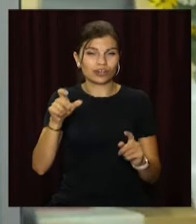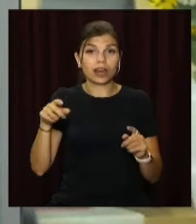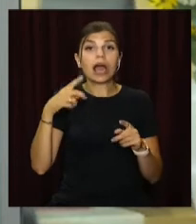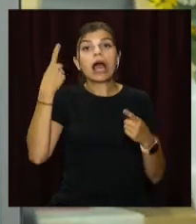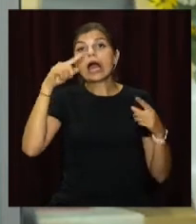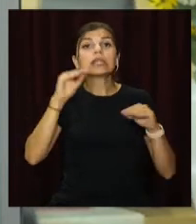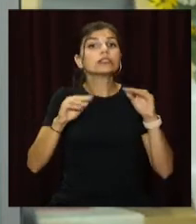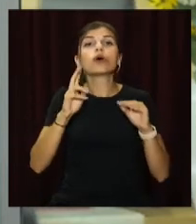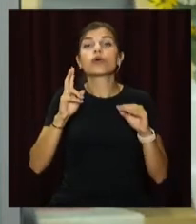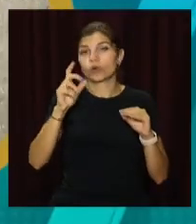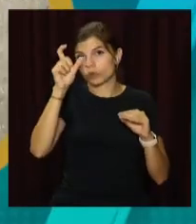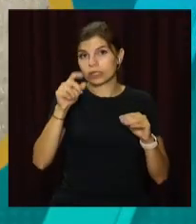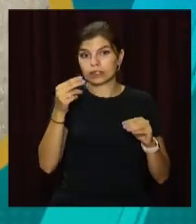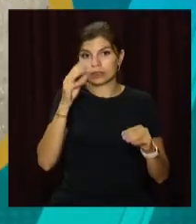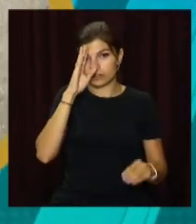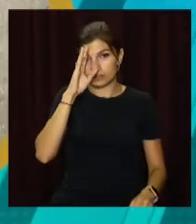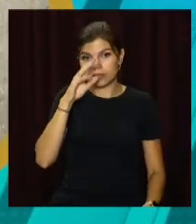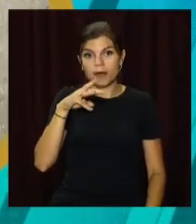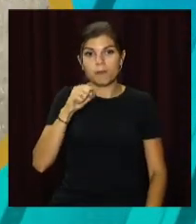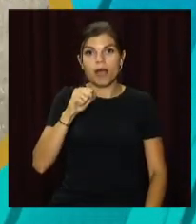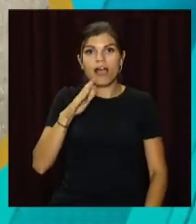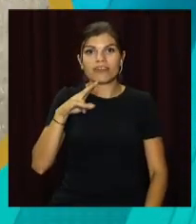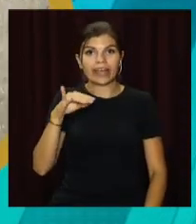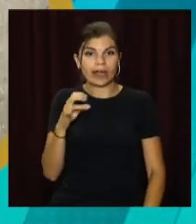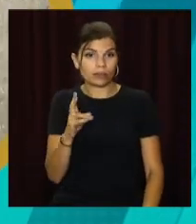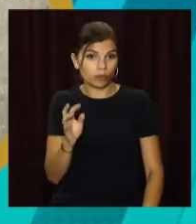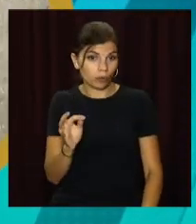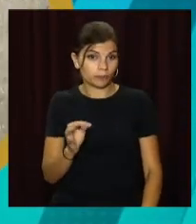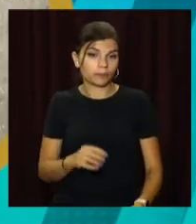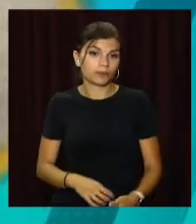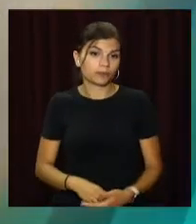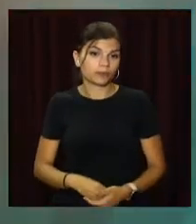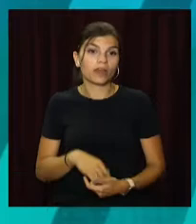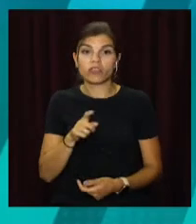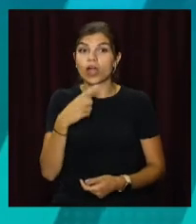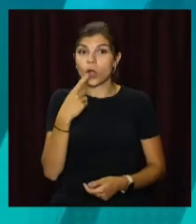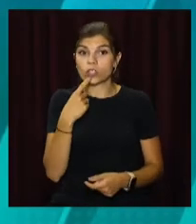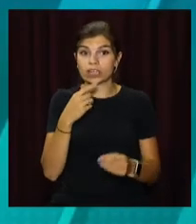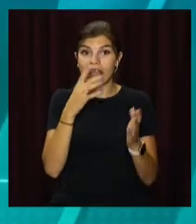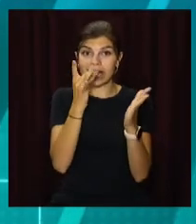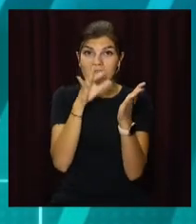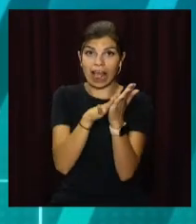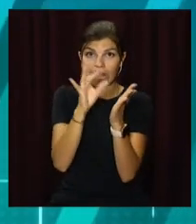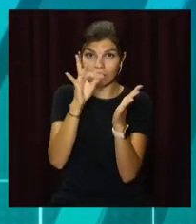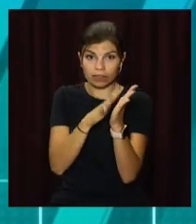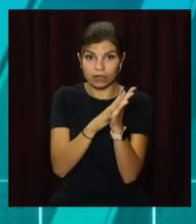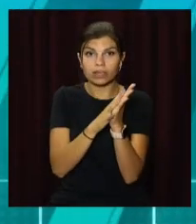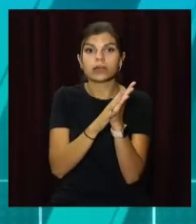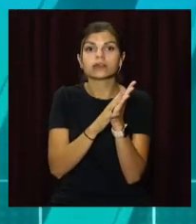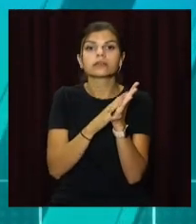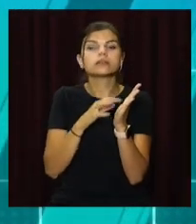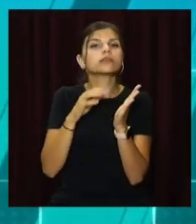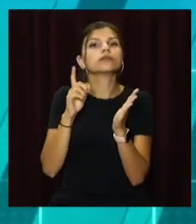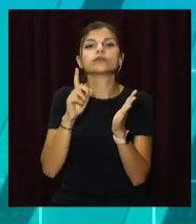стікерів розробив Юрій Малієнко, а ось авторкою концепції стала Ірана Завалова. Вони кажуть, створили наліпки із просвітницькою метою,